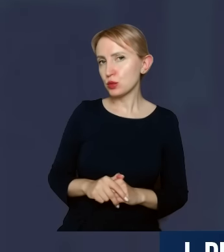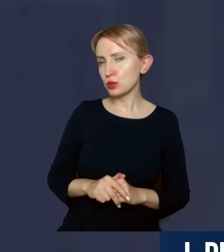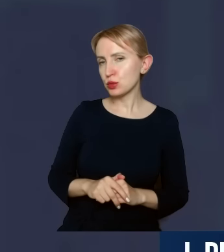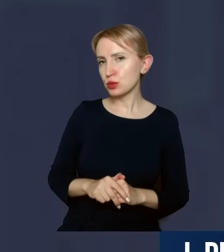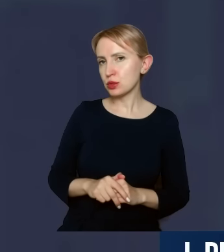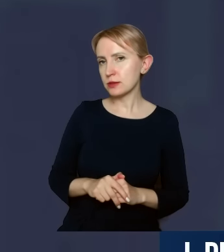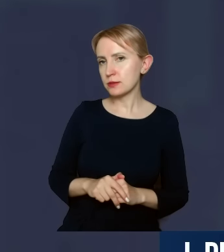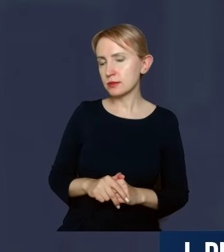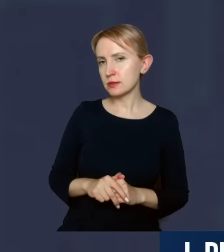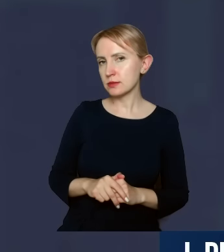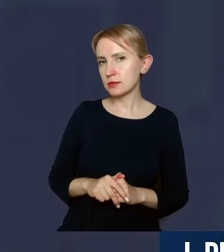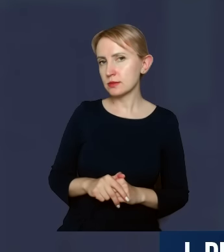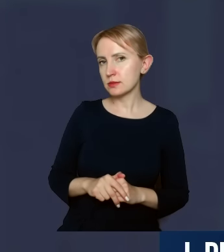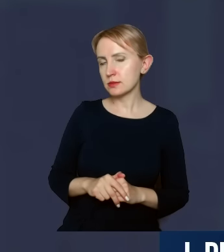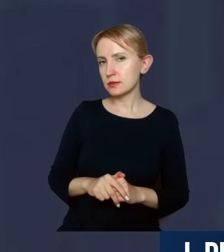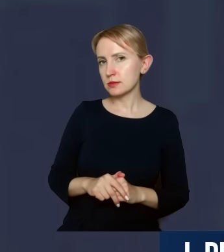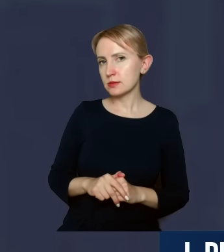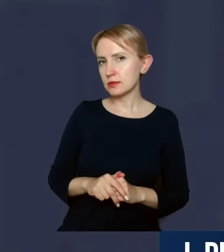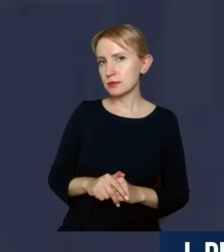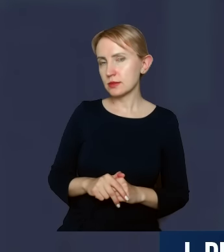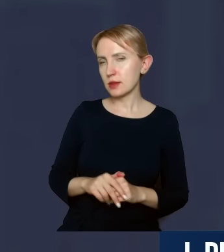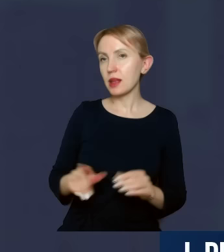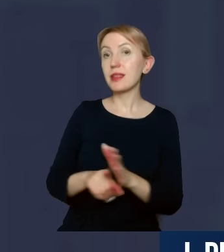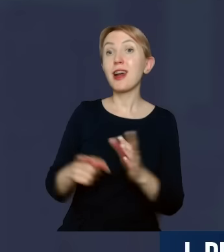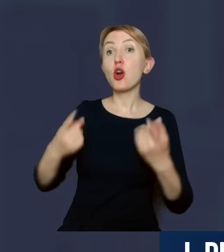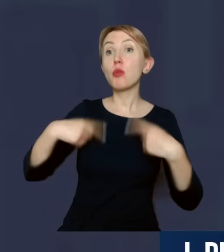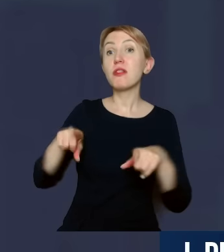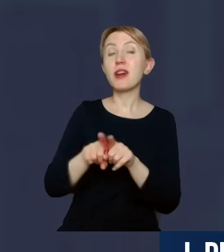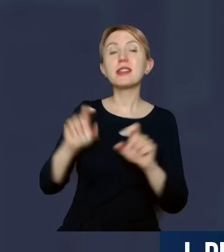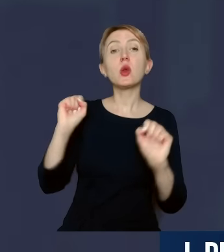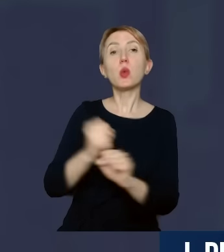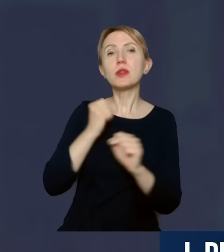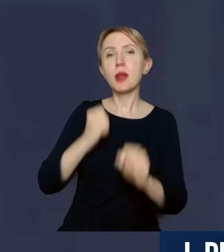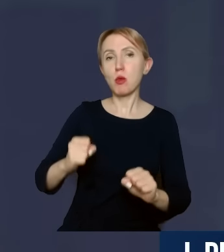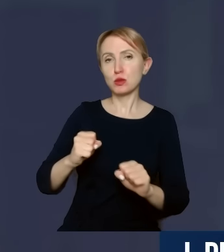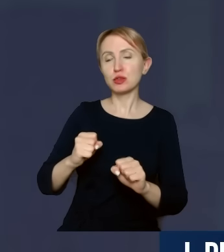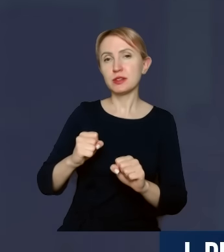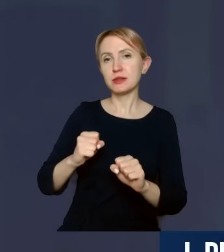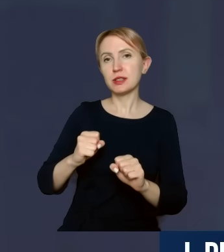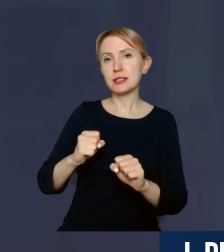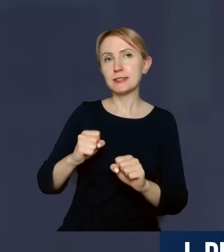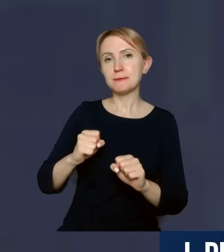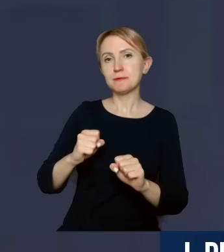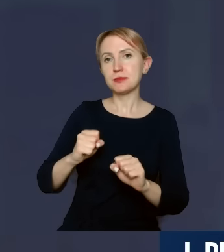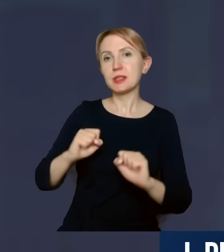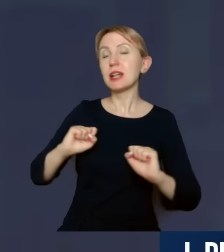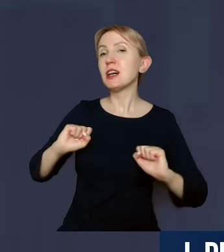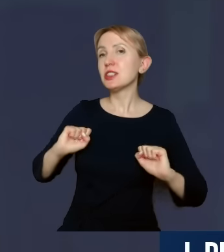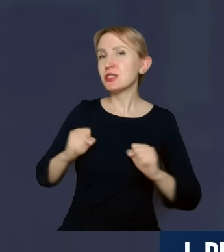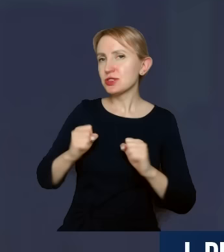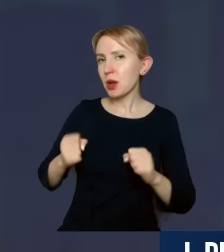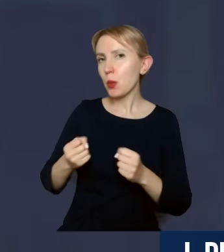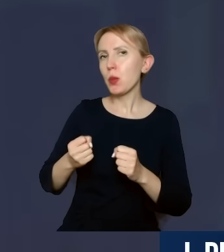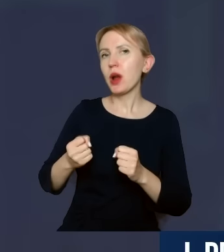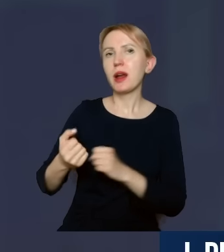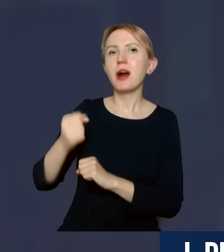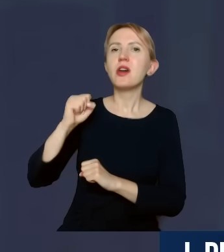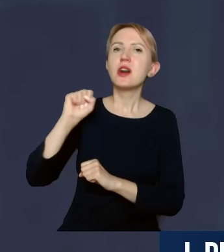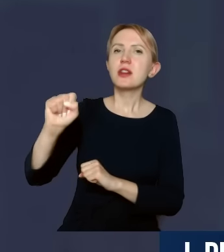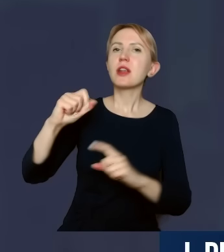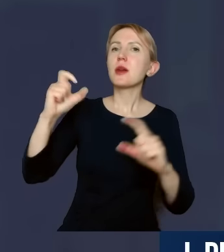uniemożliwianie jakby temu obywatelowi funkcjonowania w takim demokratycznym